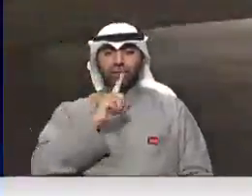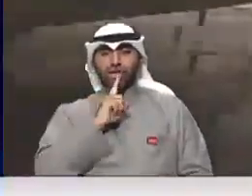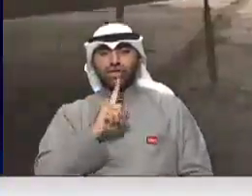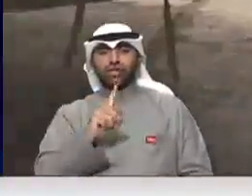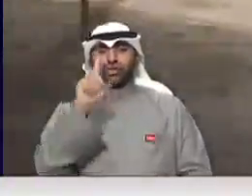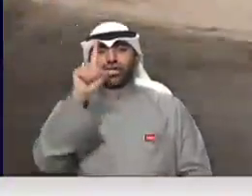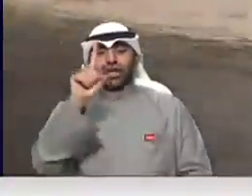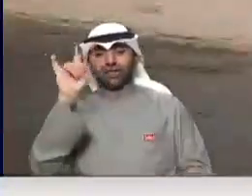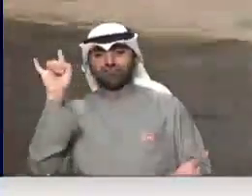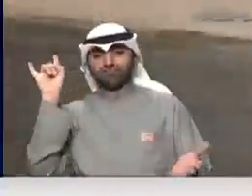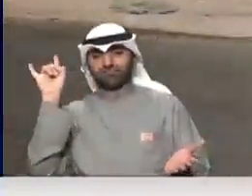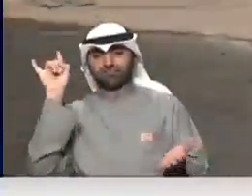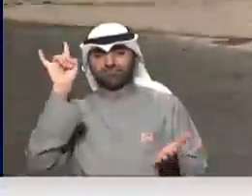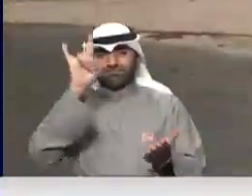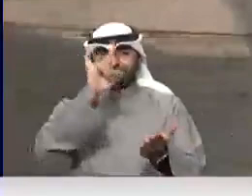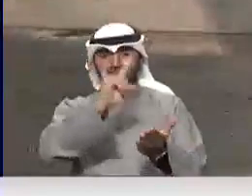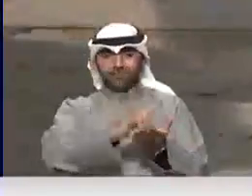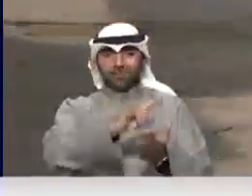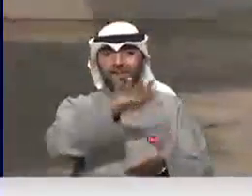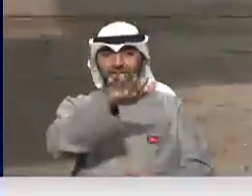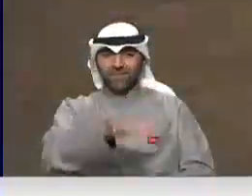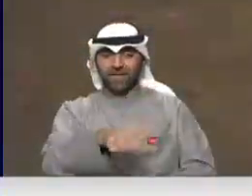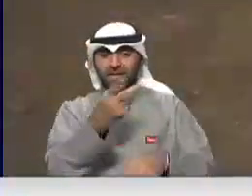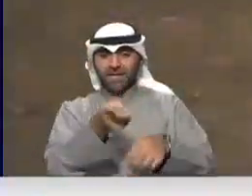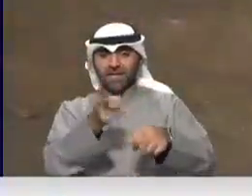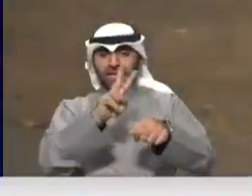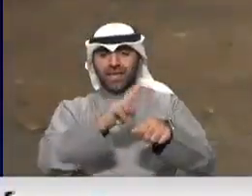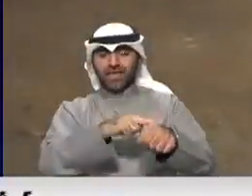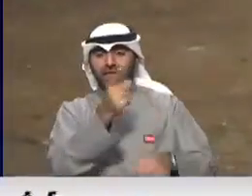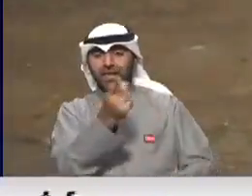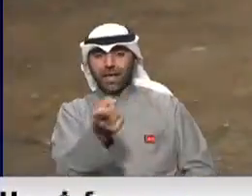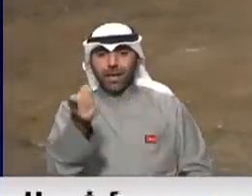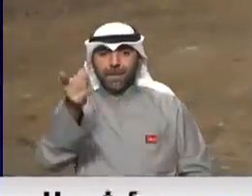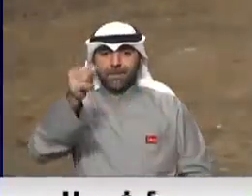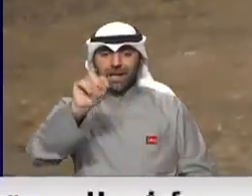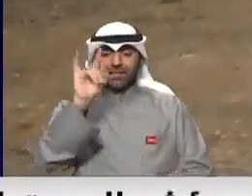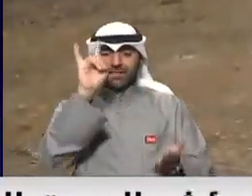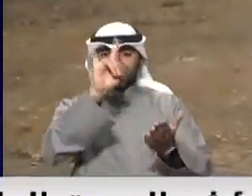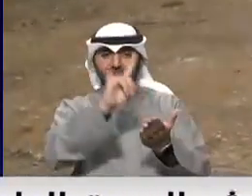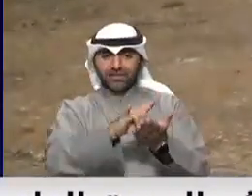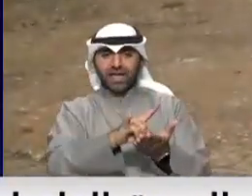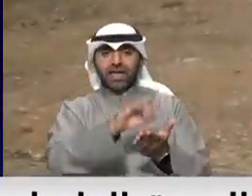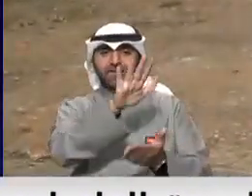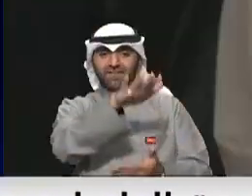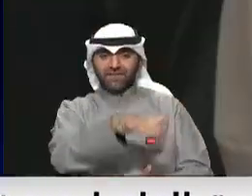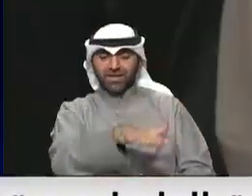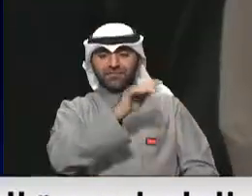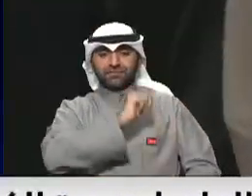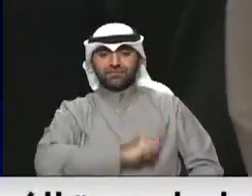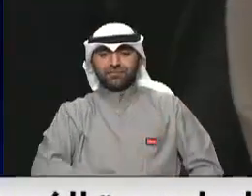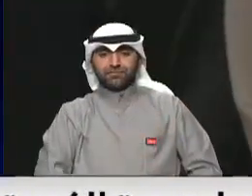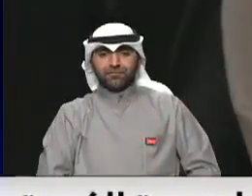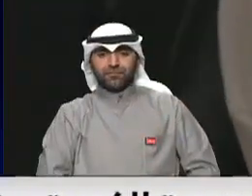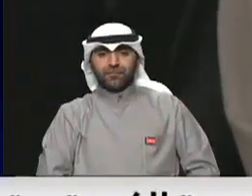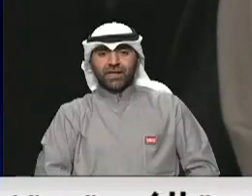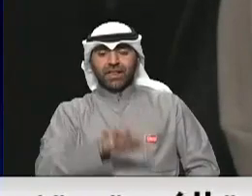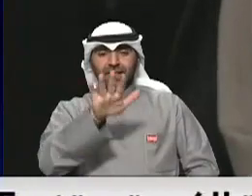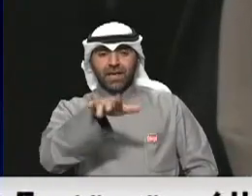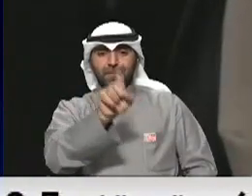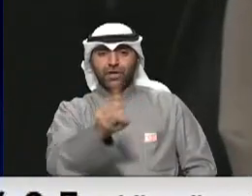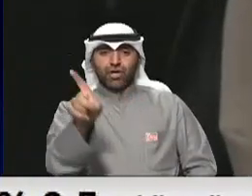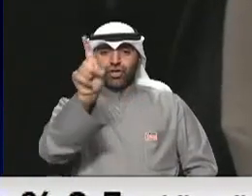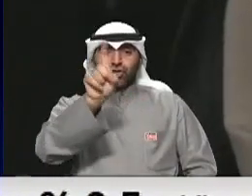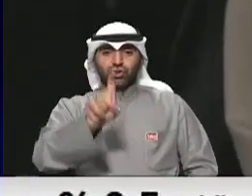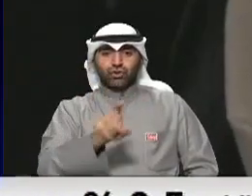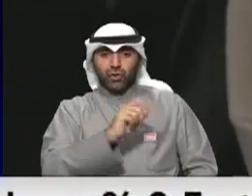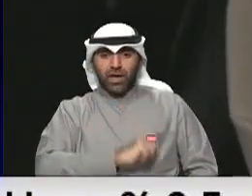الطائرة إن شاء الله غدا بتكون توصل في مطار غازي عنتاب. طيب أستاذ محمود، يعني من خلال تواجدكم في